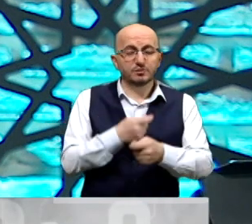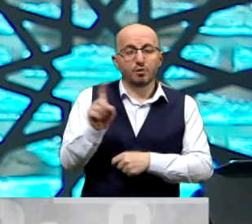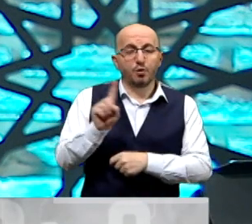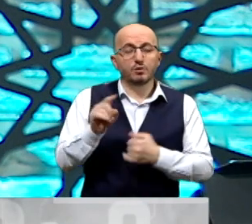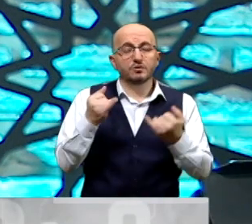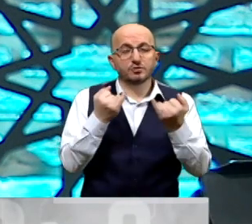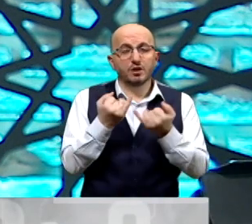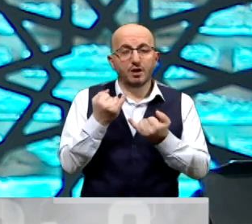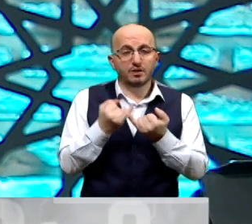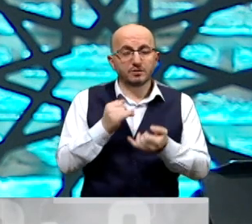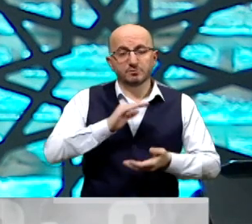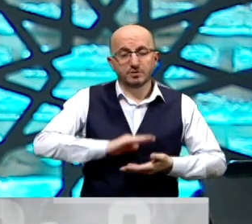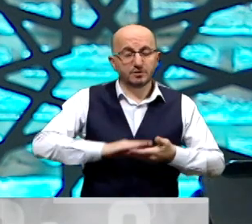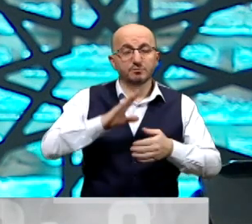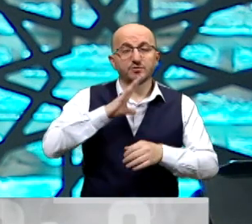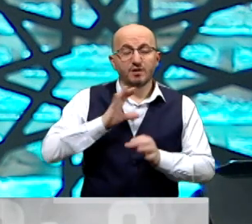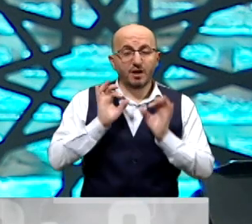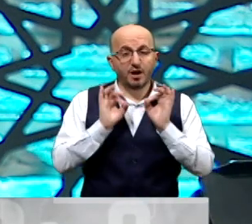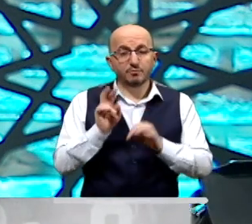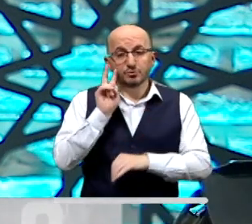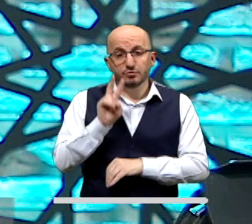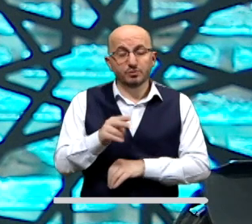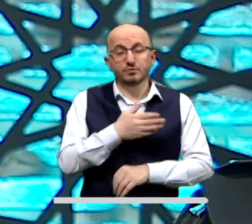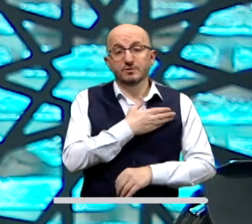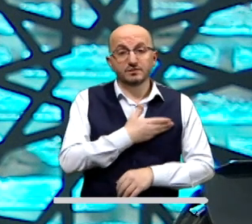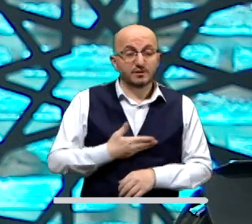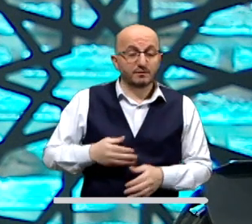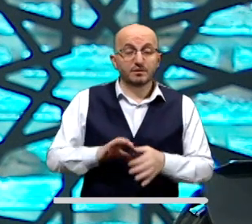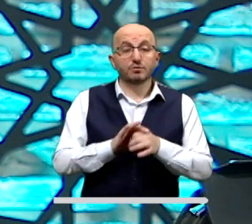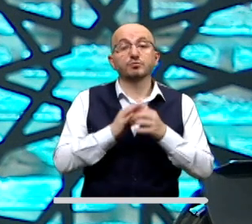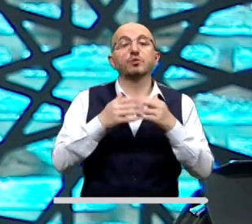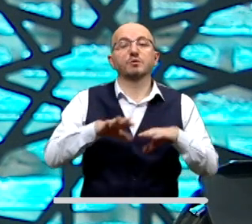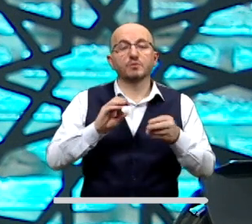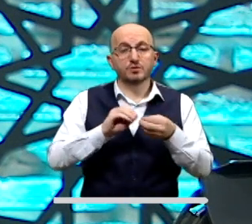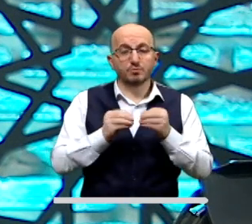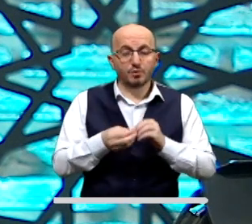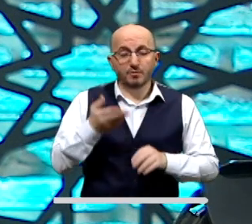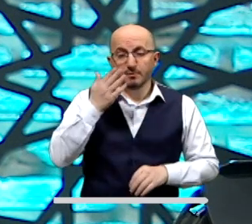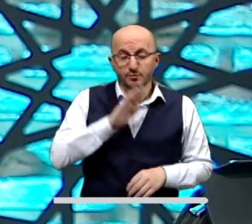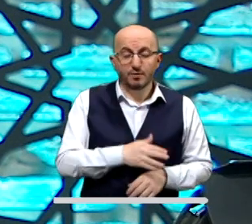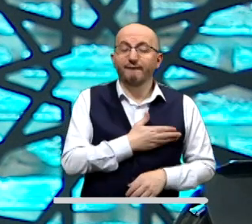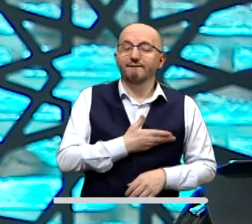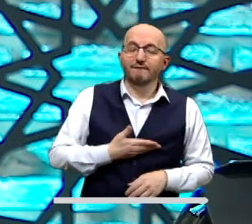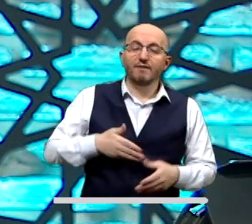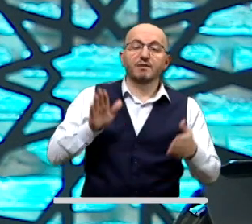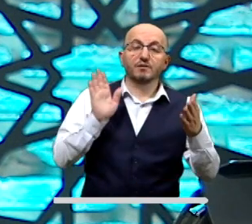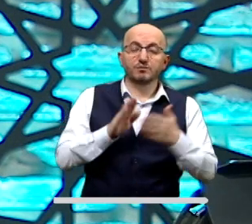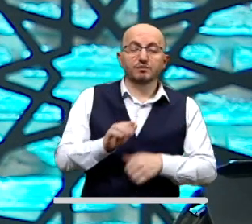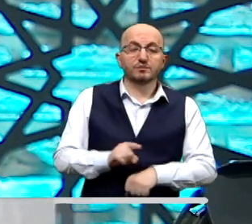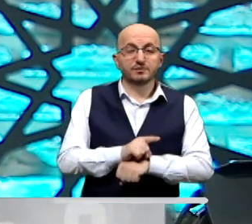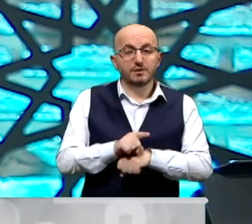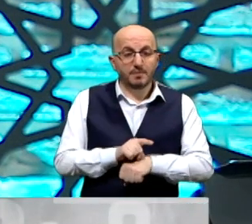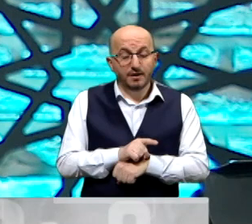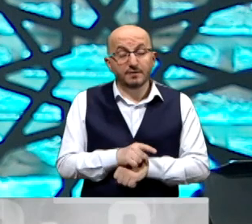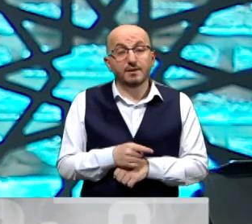arkadaşımız var Ben hep şunu gördüm hocam sevginin çözemeyeceği problem yok sevgiyle yaklaşıldığı zaman o